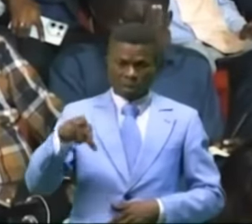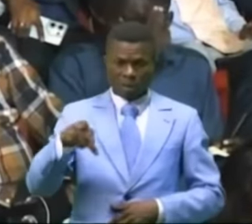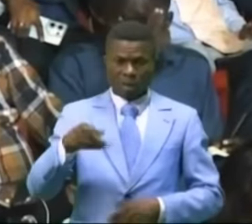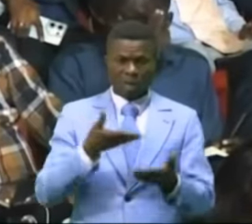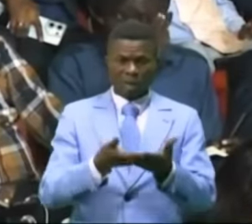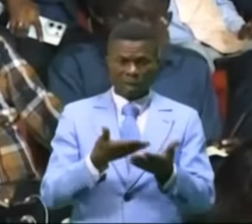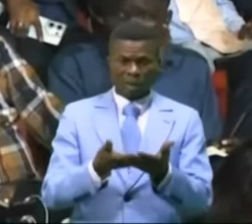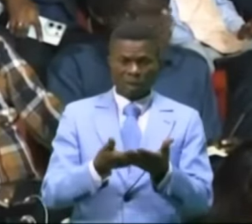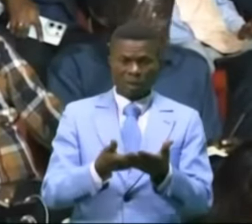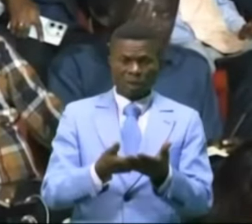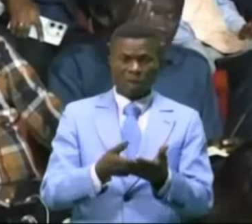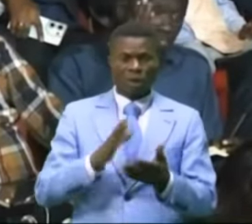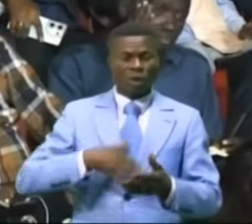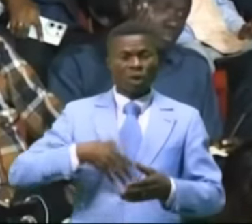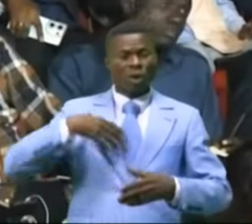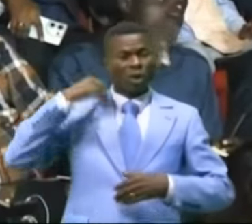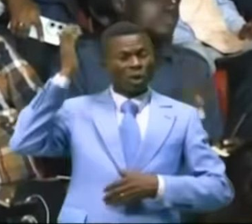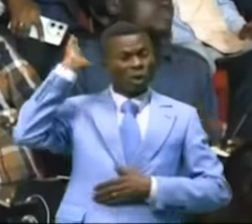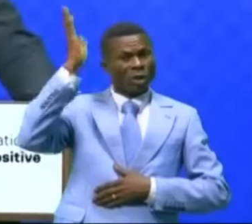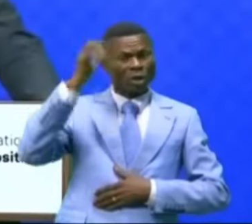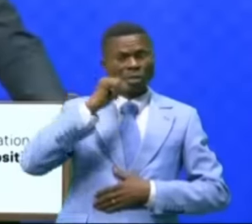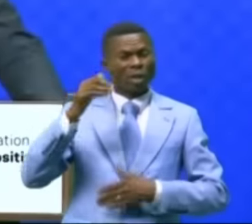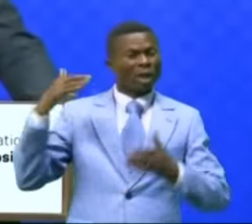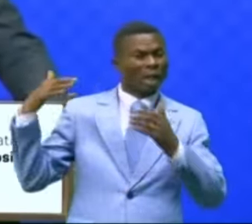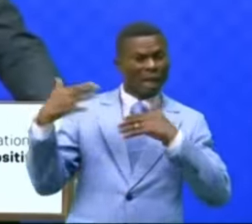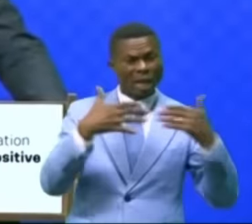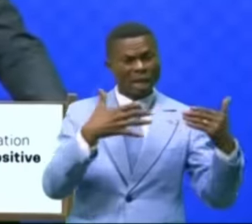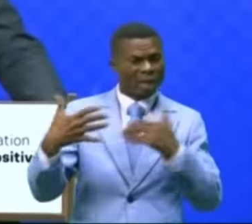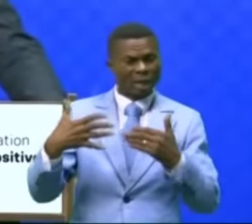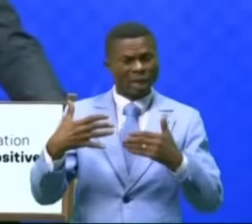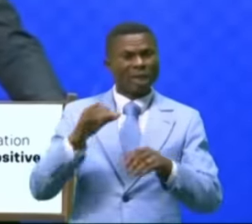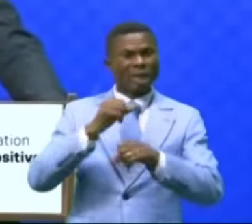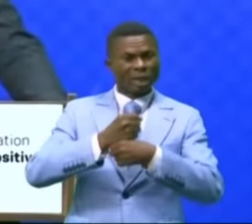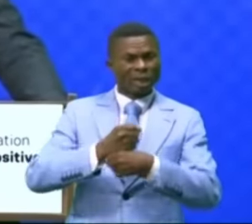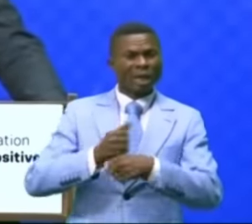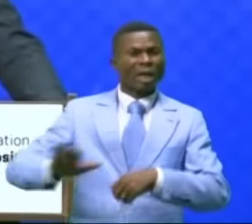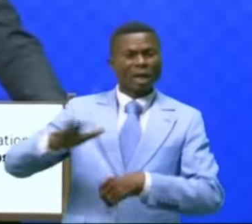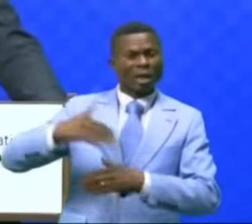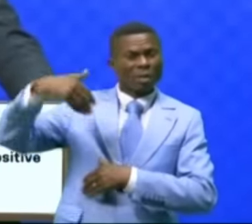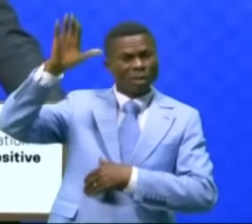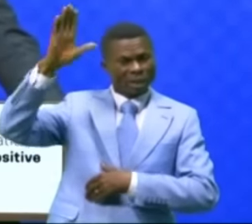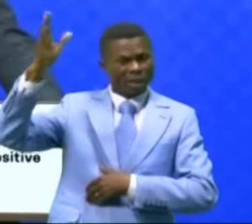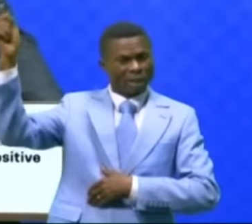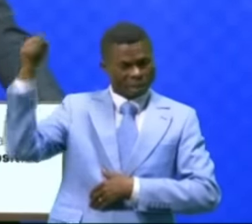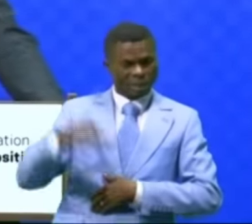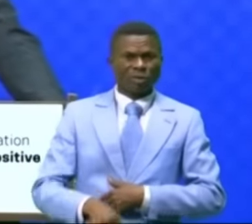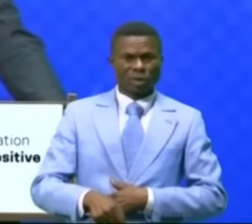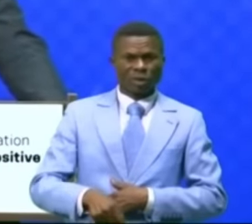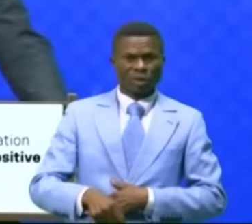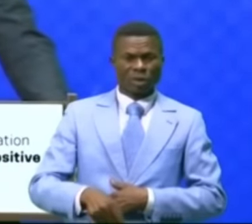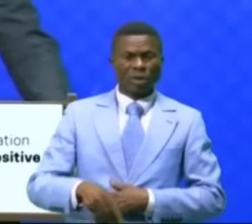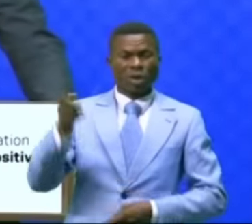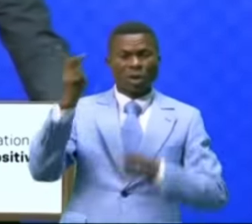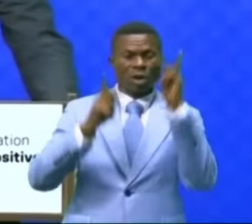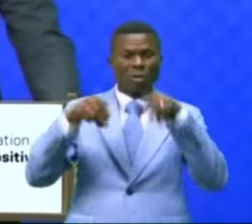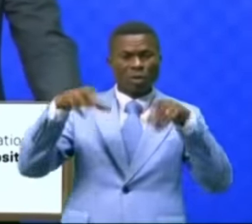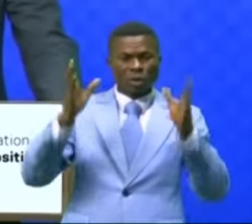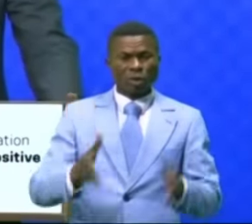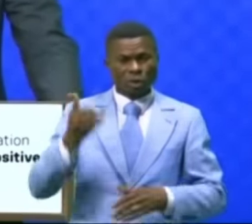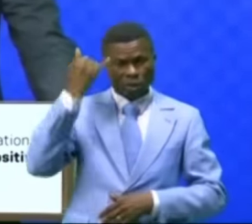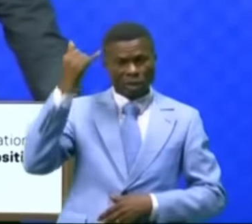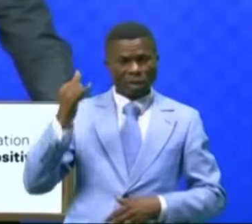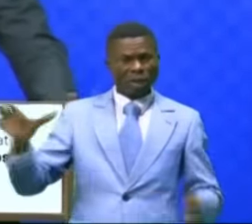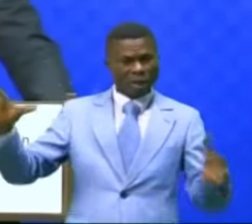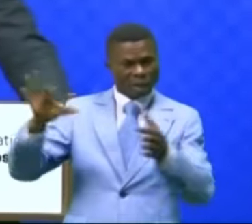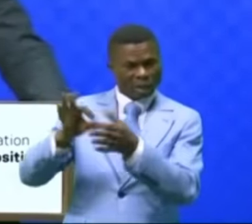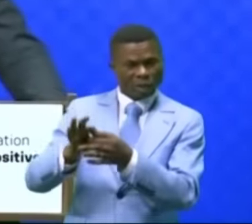pas une rébellion, c'est une agression qui est établie d'un pays étranger, que des compatriotes pensent qu'il faut se